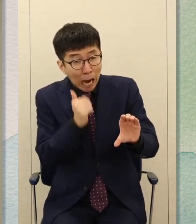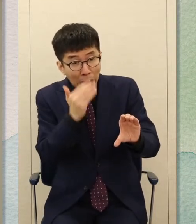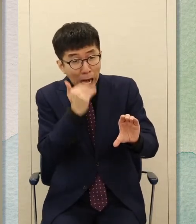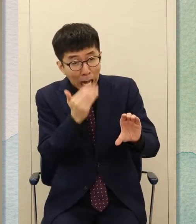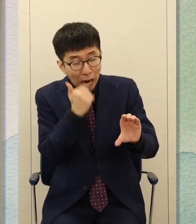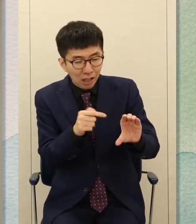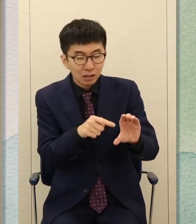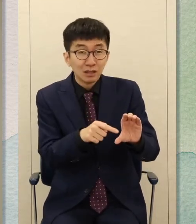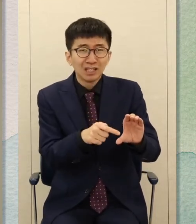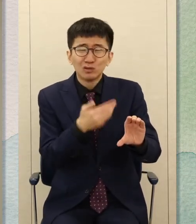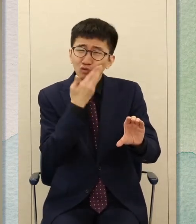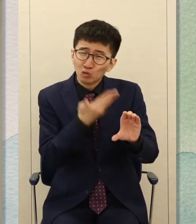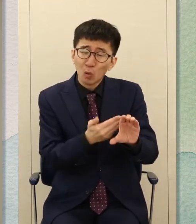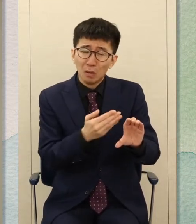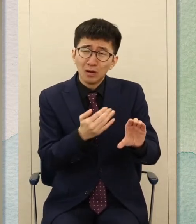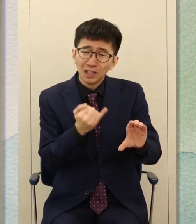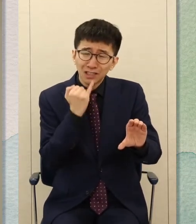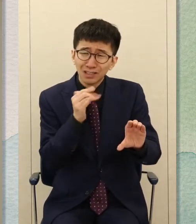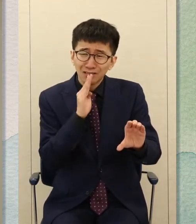두껍고 중요한데, 예,